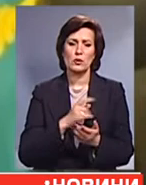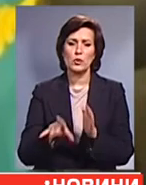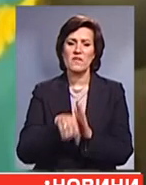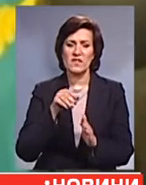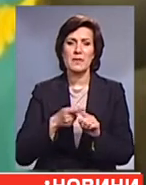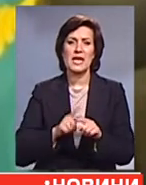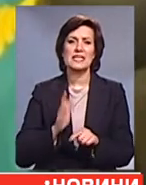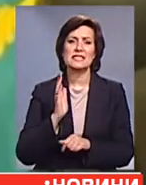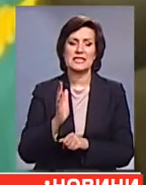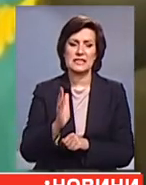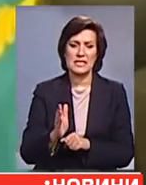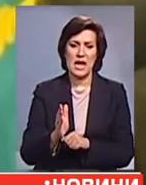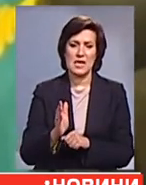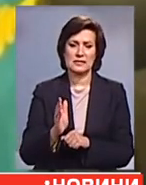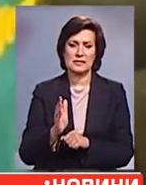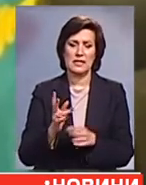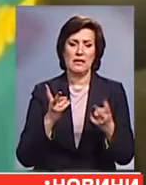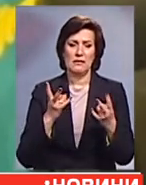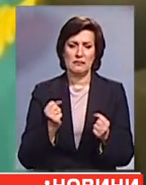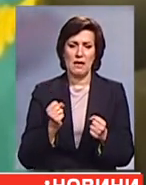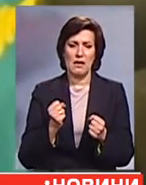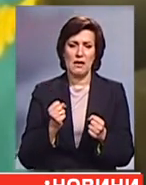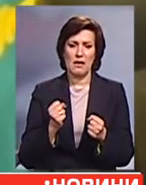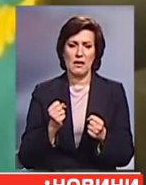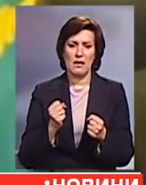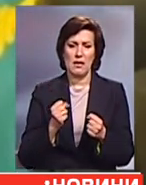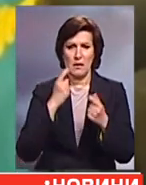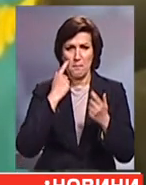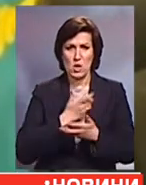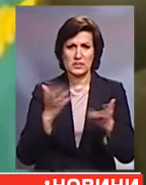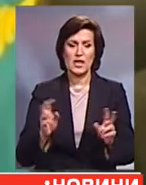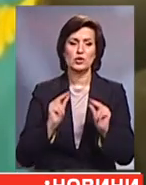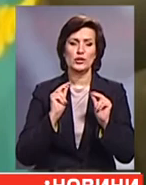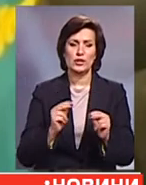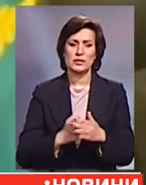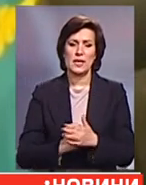эти состоялись на транспарентной, прозрачной, честной